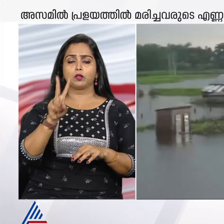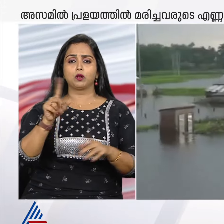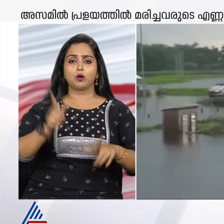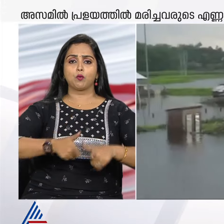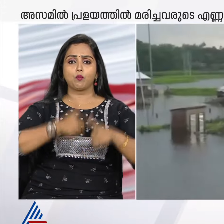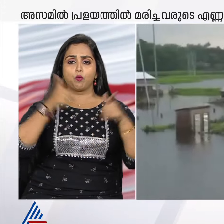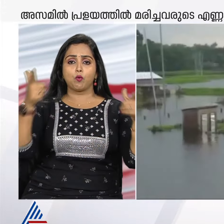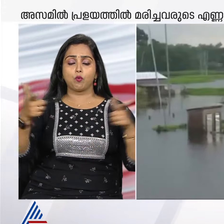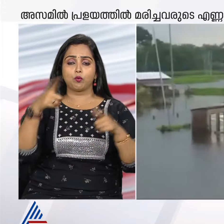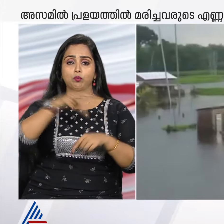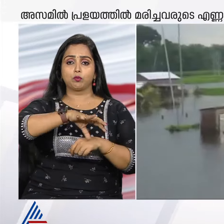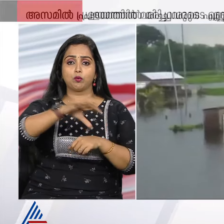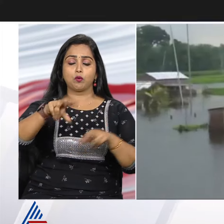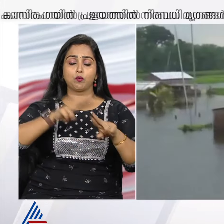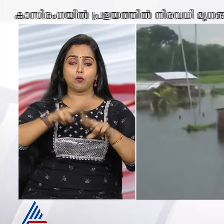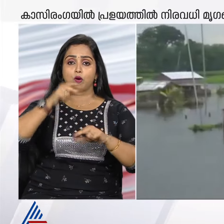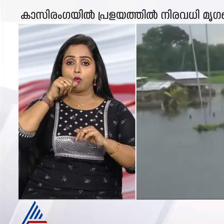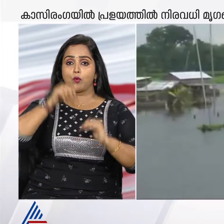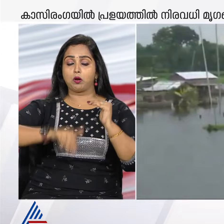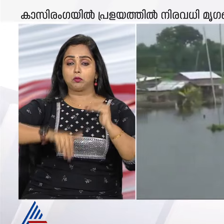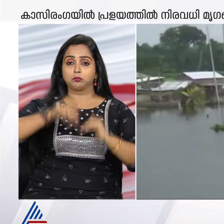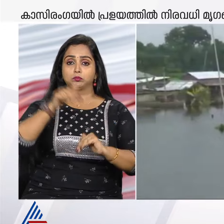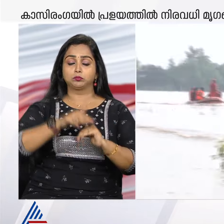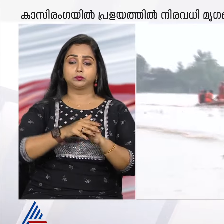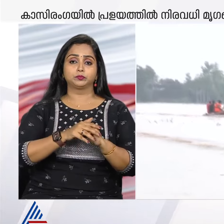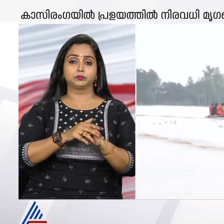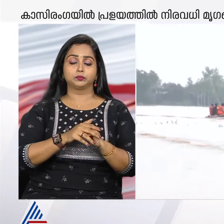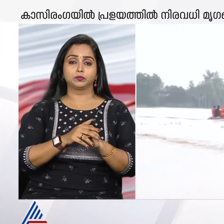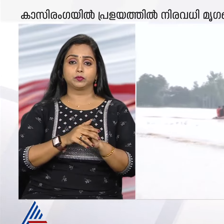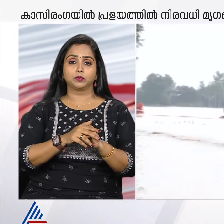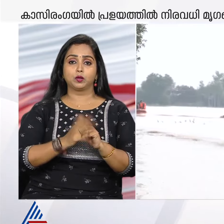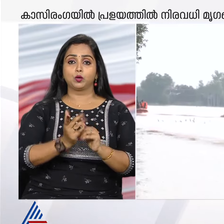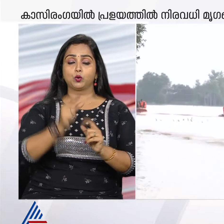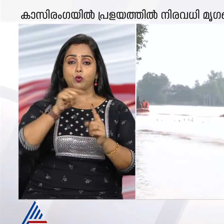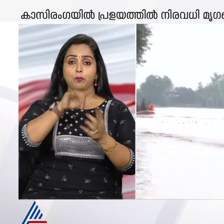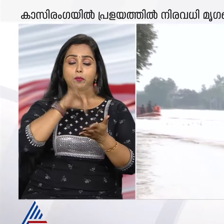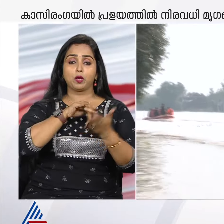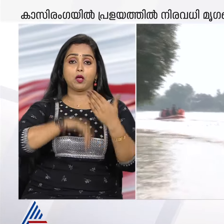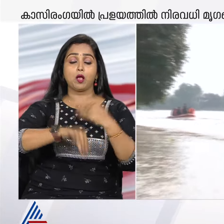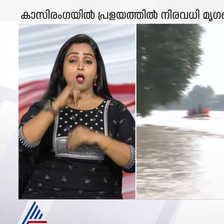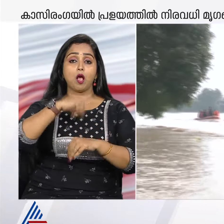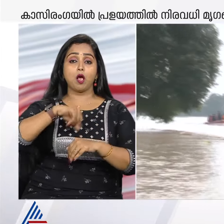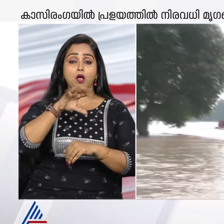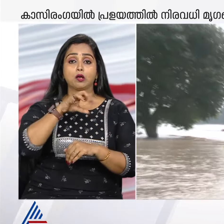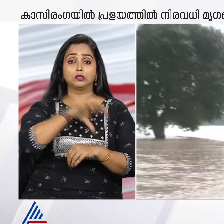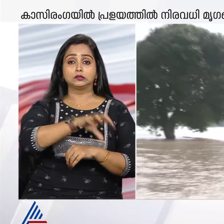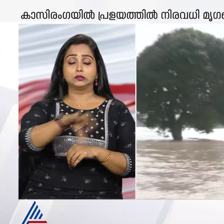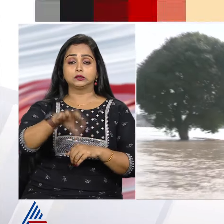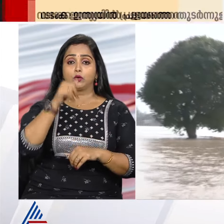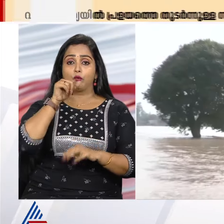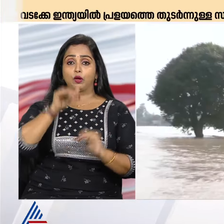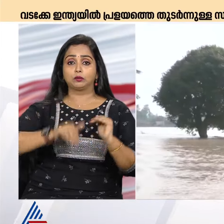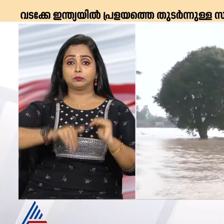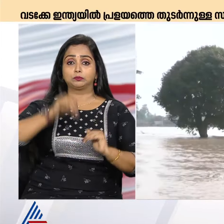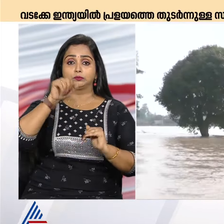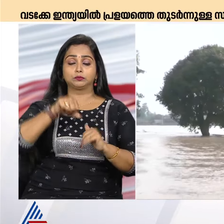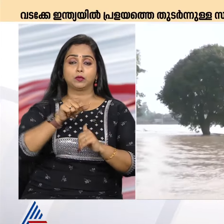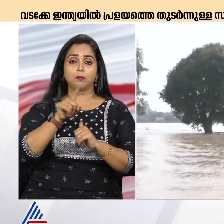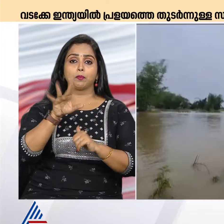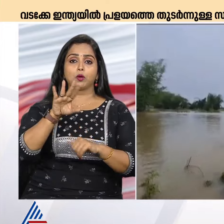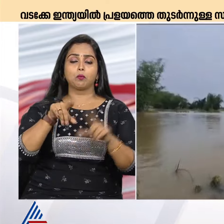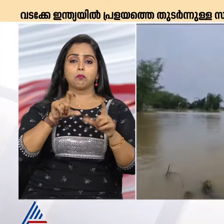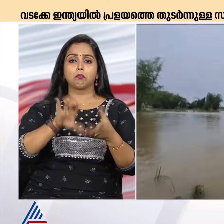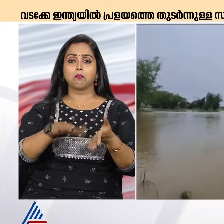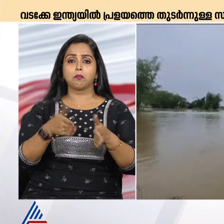നിലവിൽ വെള്ളത്തിനടിയിലാണ്. രക്ഷാപ്രവർത്തനം തുടരുകയാണ്. ഉത്തർപ്രദേശിൽ 60 ജില്ലകളിലാണ് പ്രളയം രൂക്ഷമായി തുടരുന്നത്. 19 പേർ